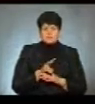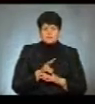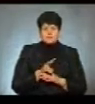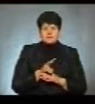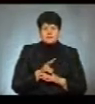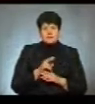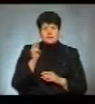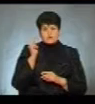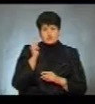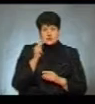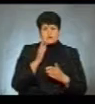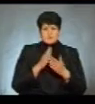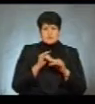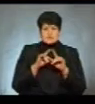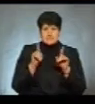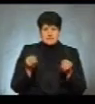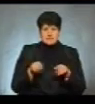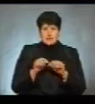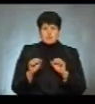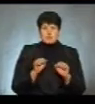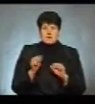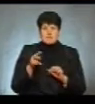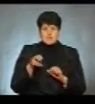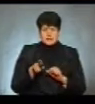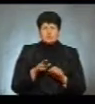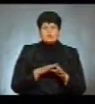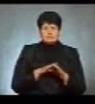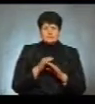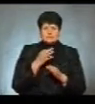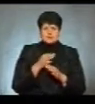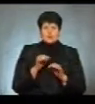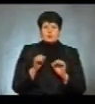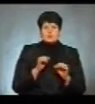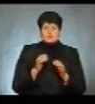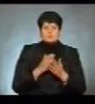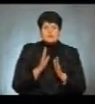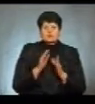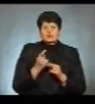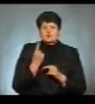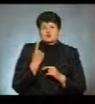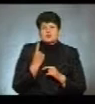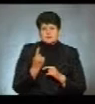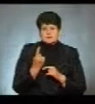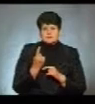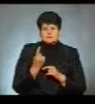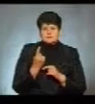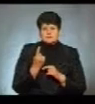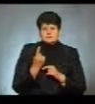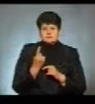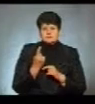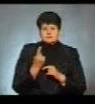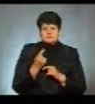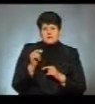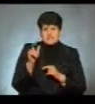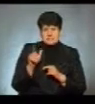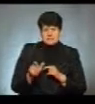курс навчання і має сертифікат управителя. Щоб повноцінно називатися управителем, має бути хоча б одна одиниця, один штатний